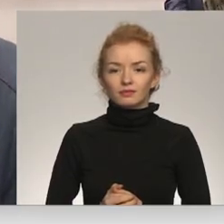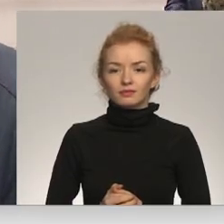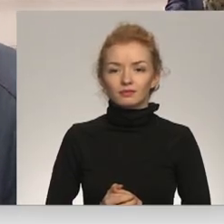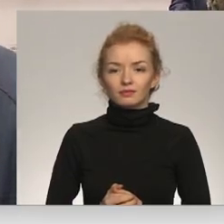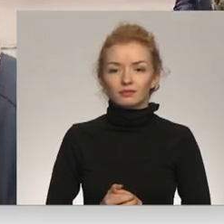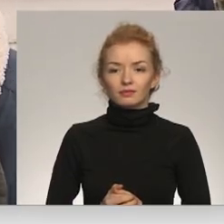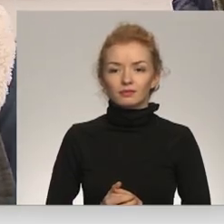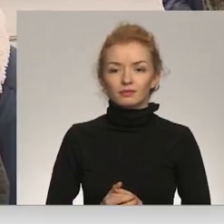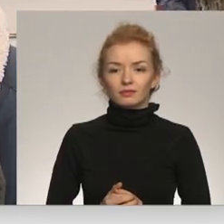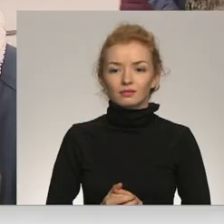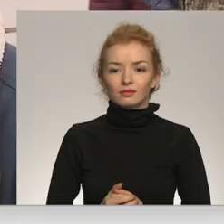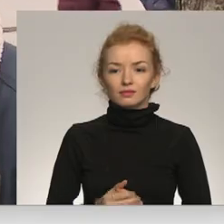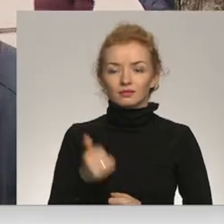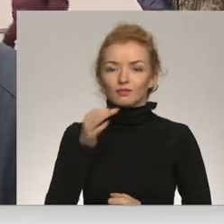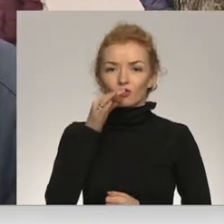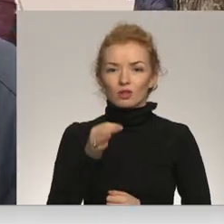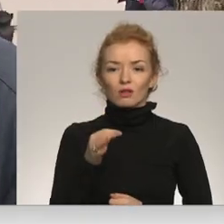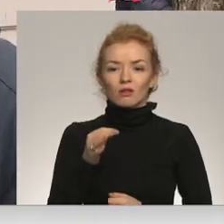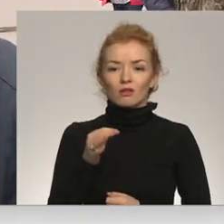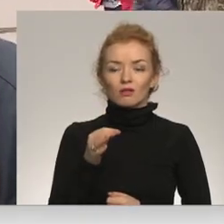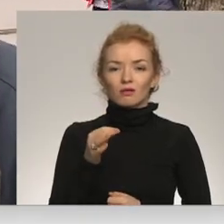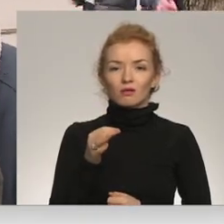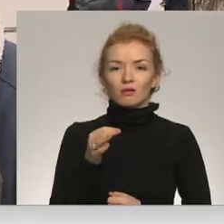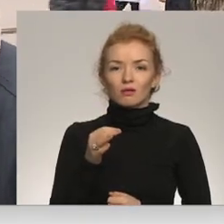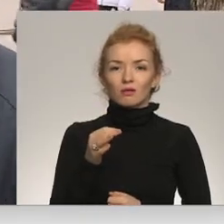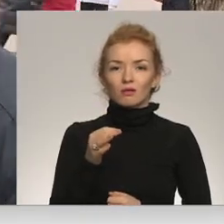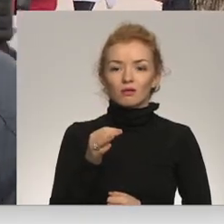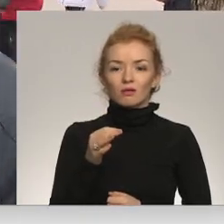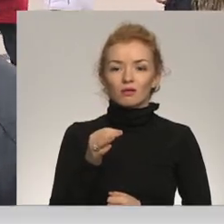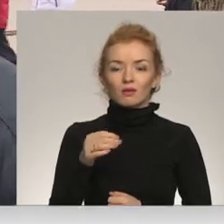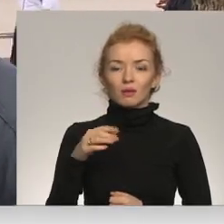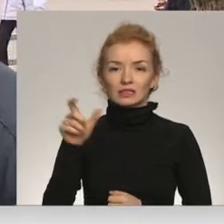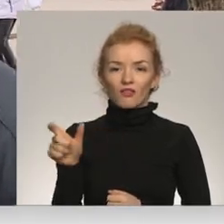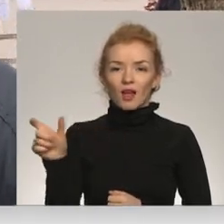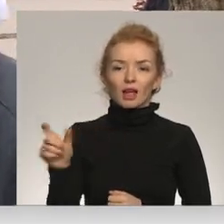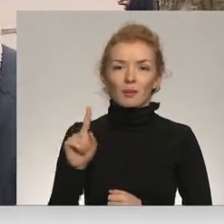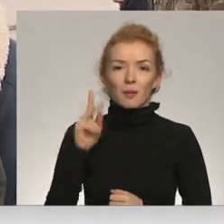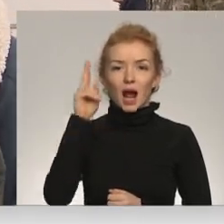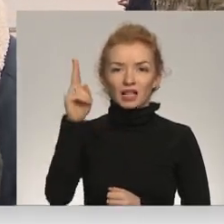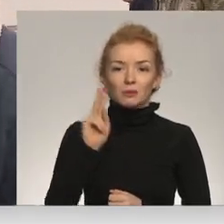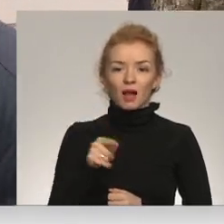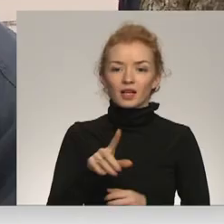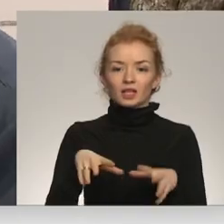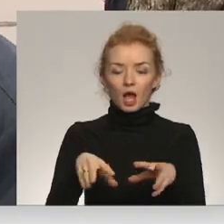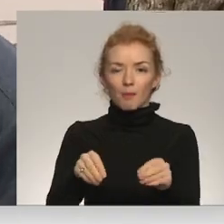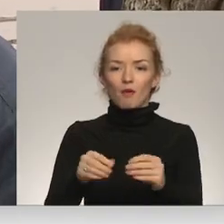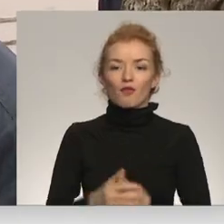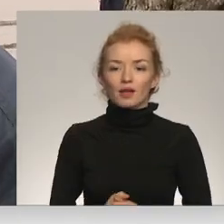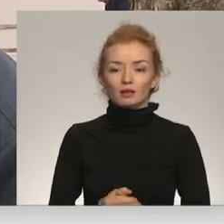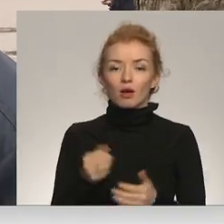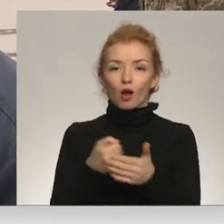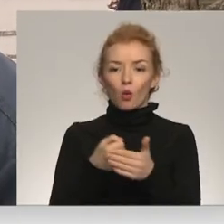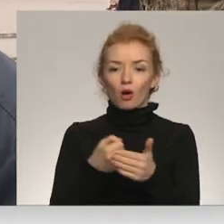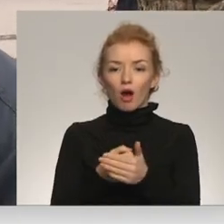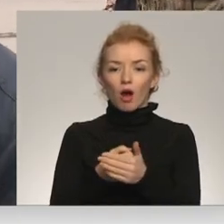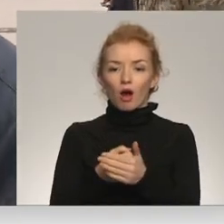bijis pietiekami biesis, lai cilvēkam atvērtos pārliecību par to, ka tas ir jāizdara. Beigās